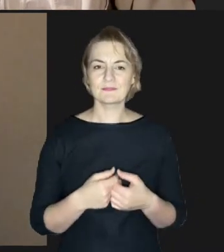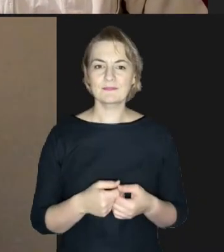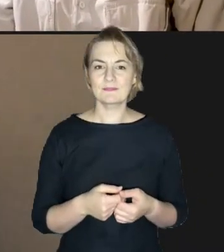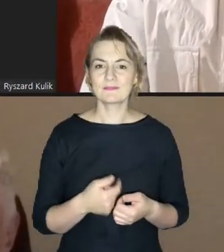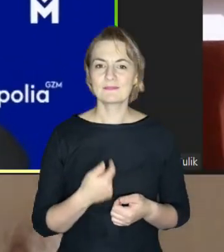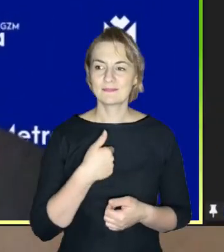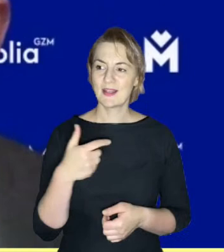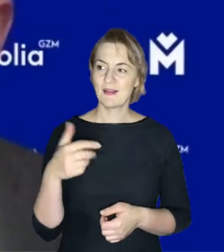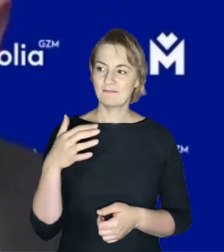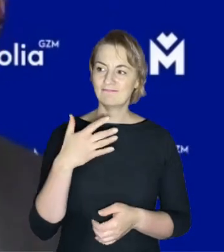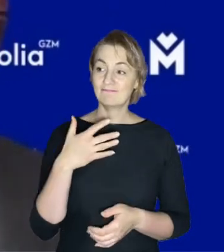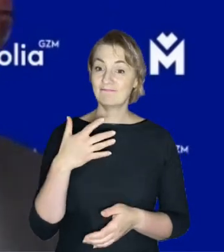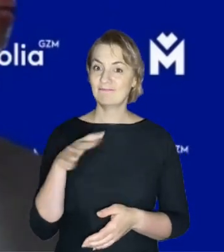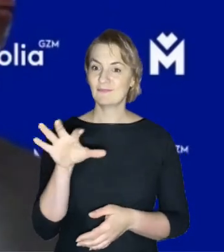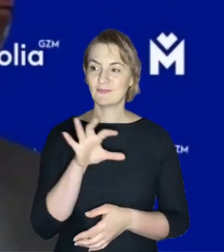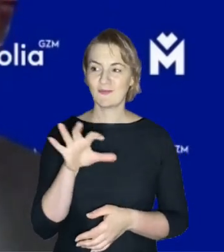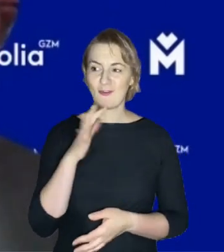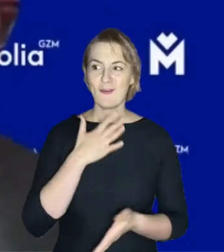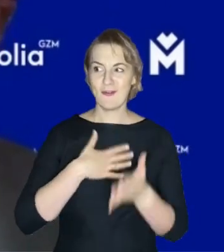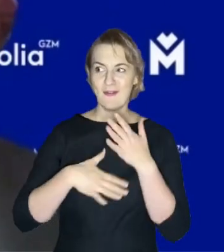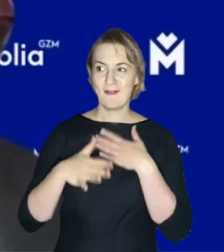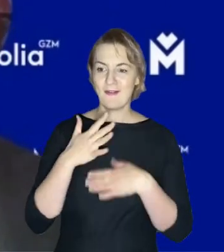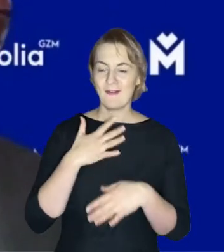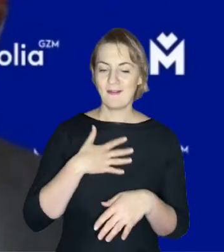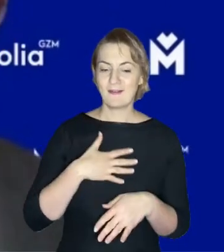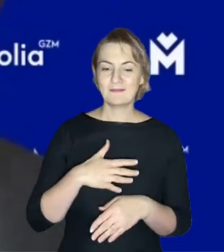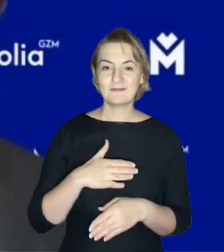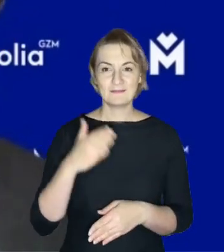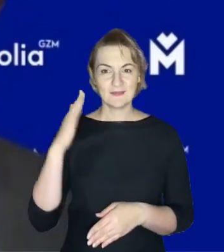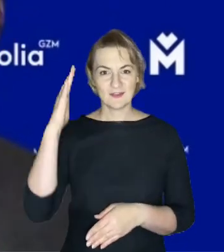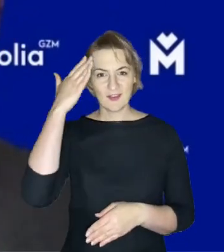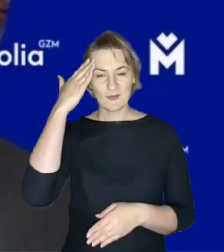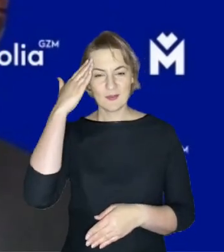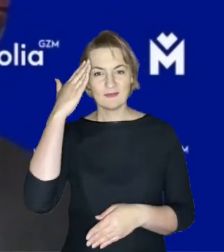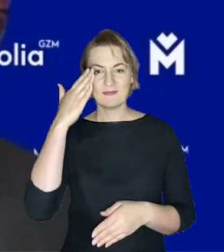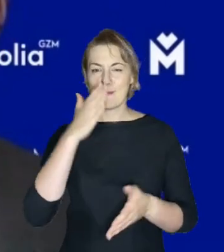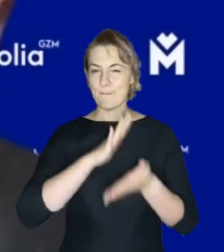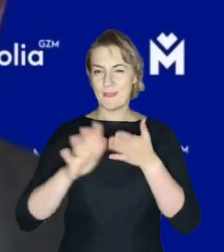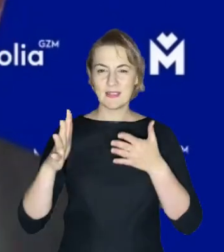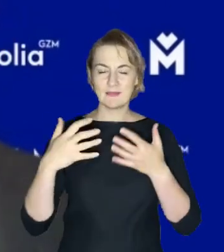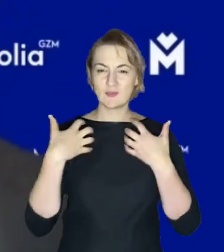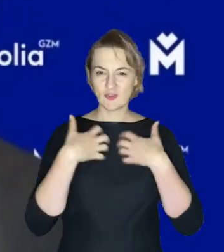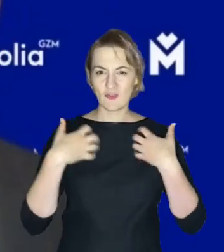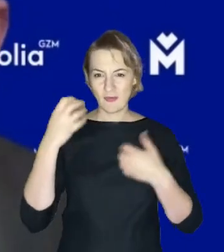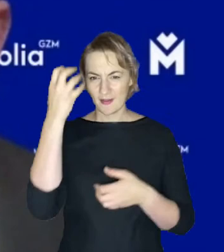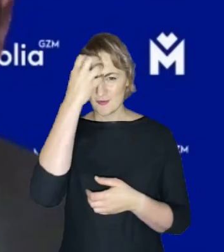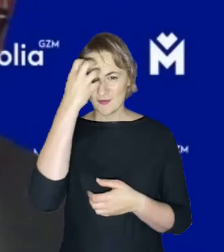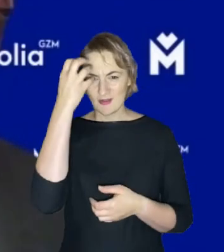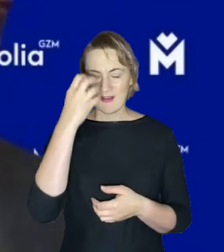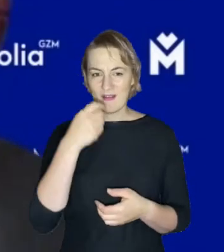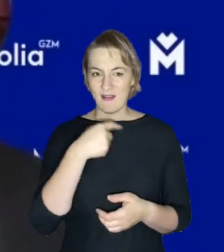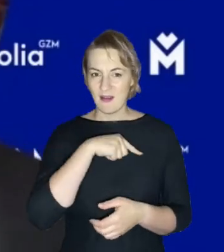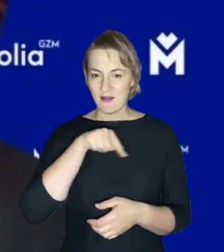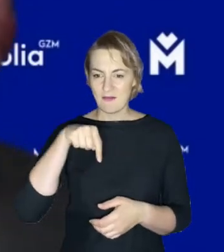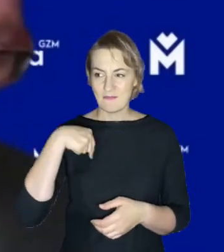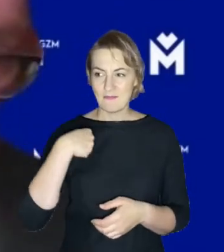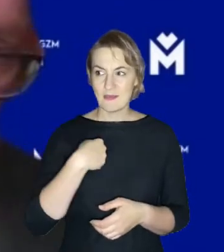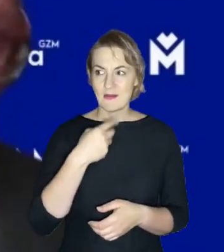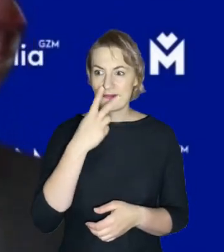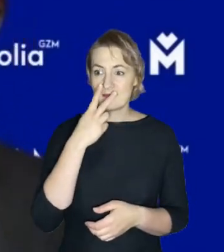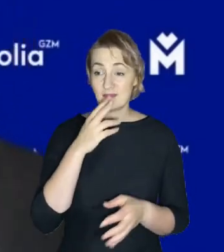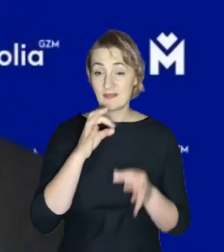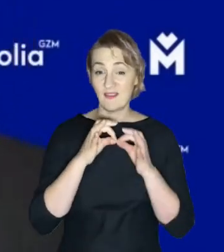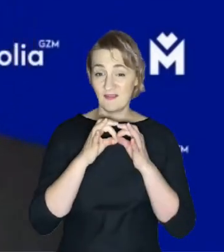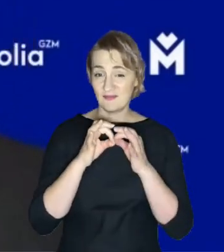obserwuję świadomość, że bez przyrody, bez dzikiej przyrody, my nie jesteśmy w stanie